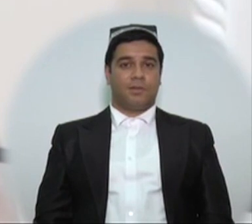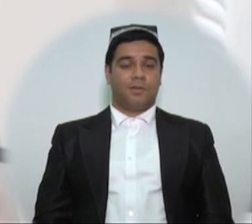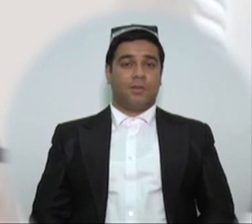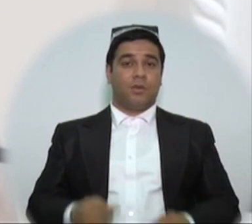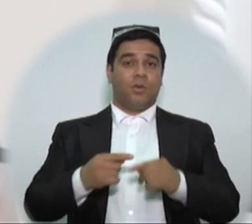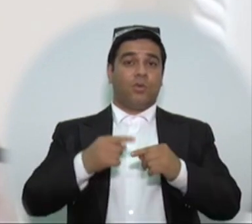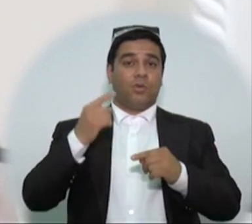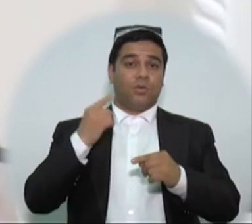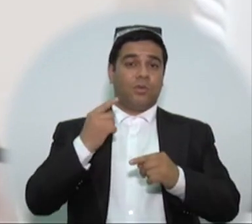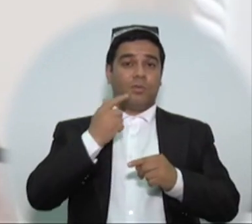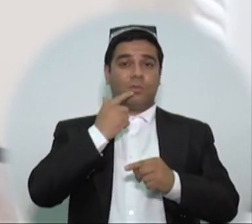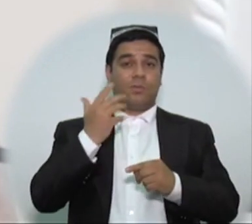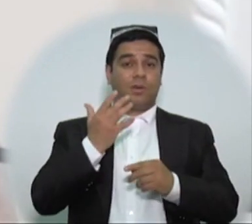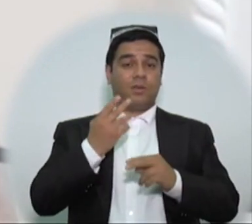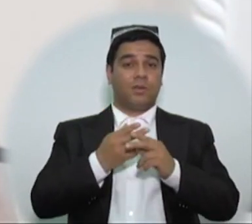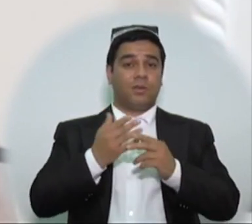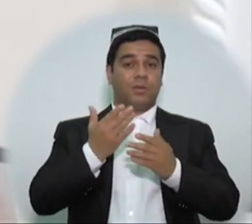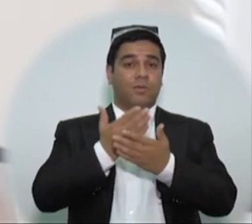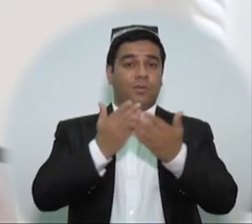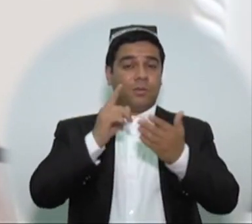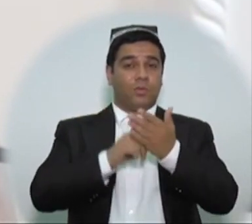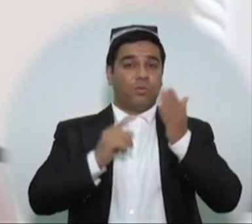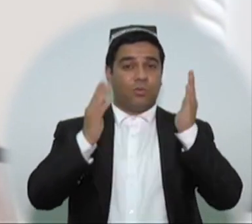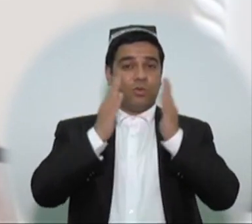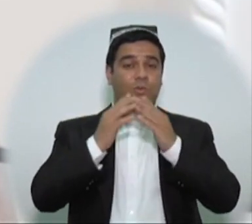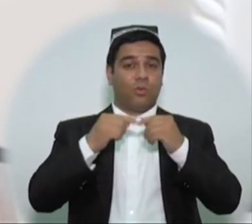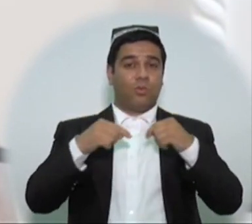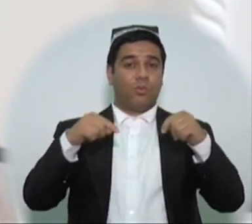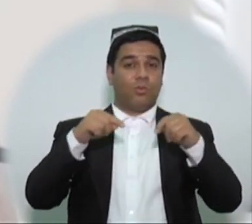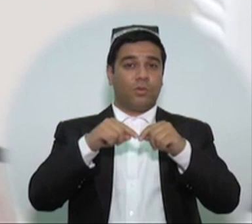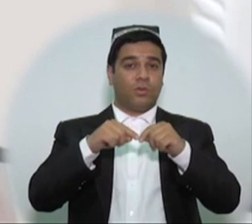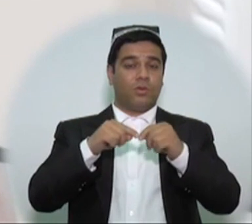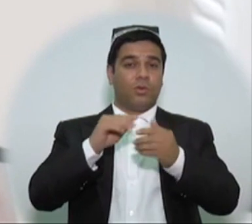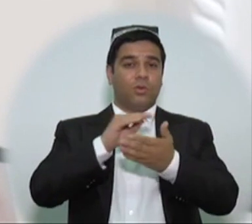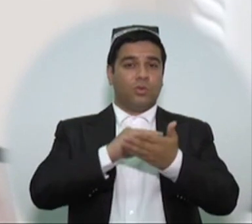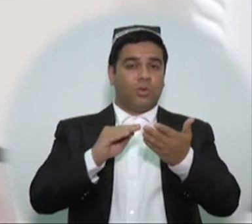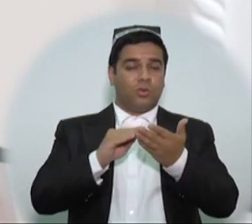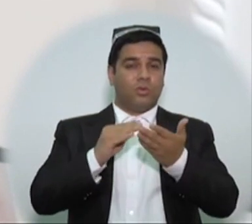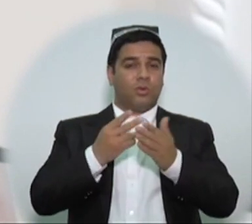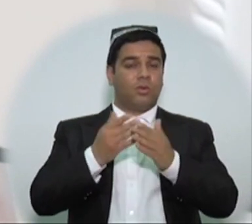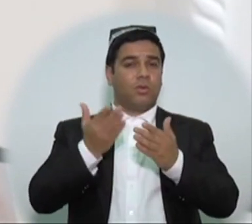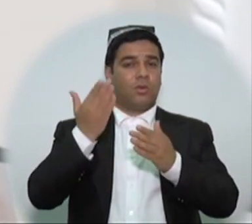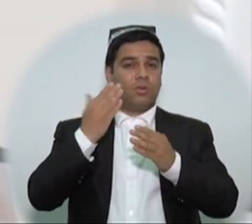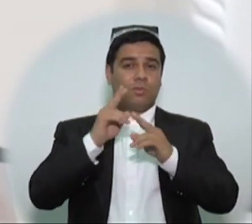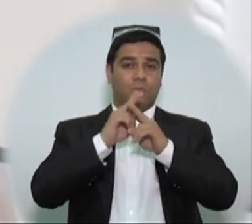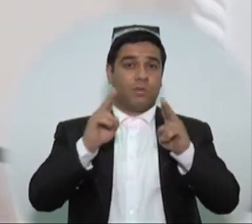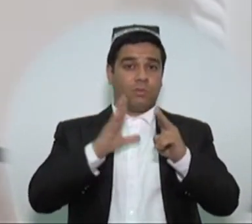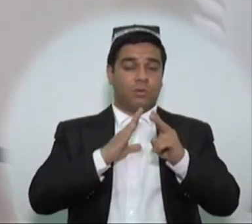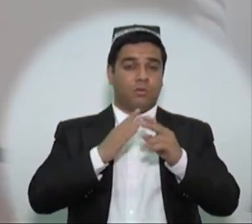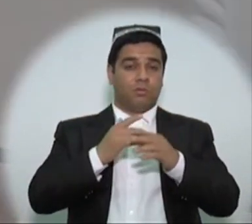Utkan sohbetimizde Müslüman ümmeti okus yazışını bilmeydigan